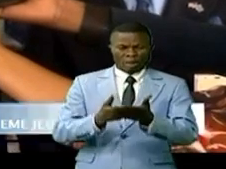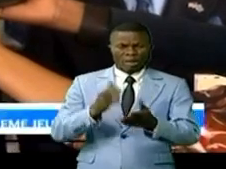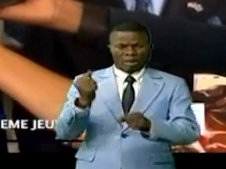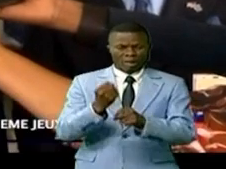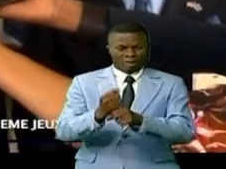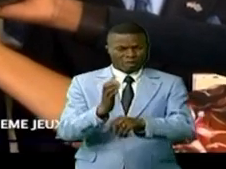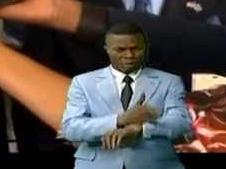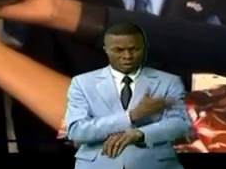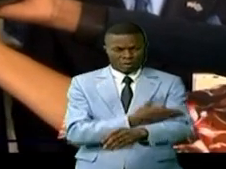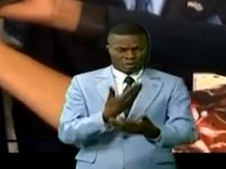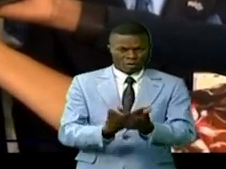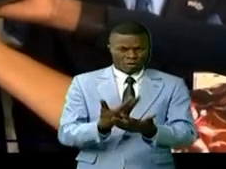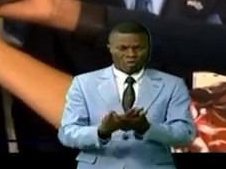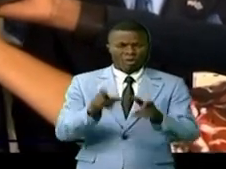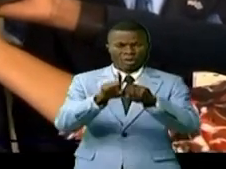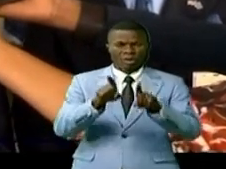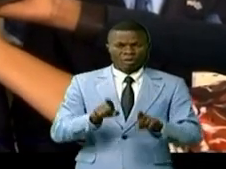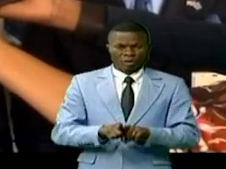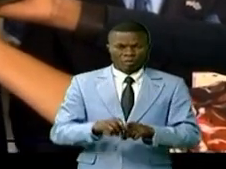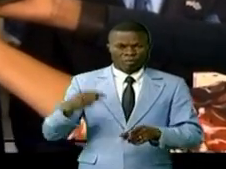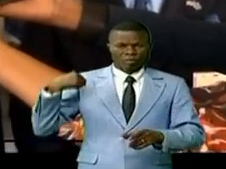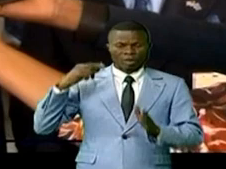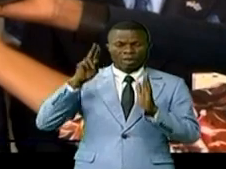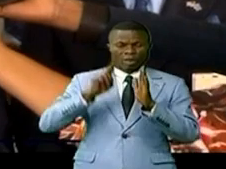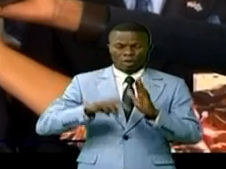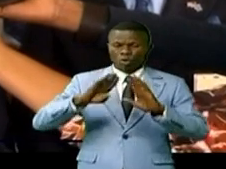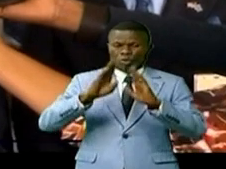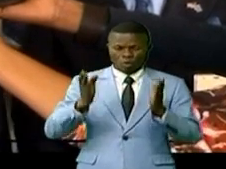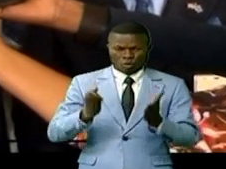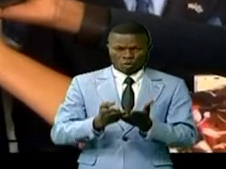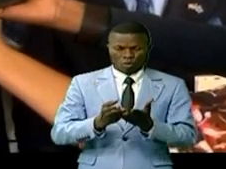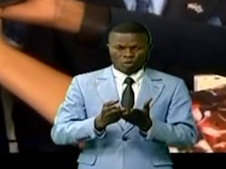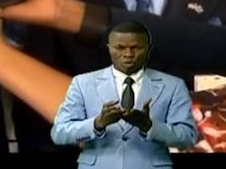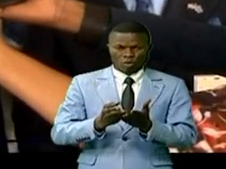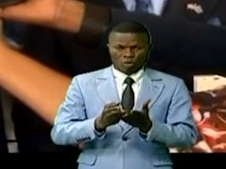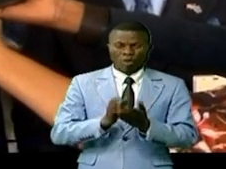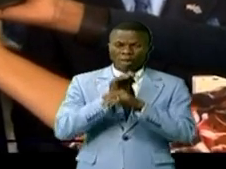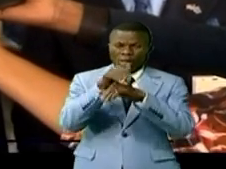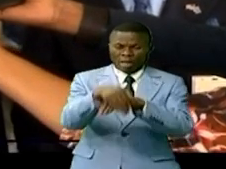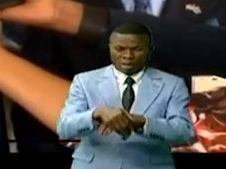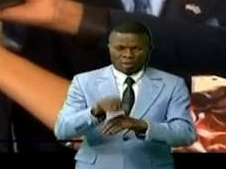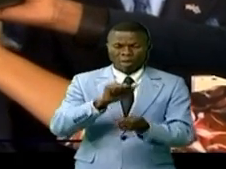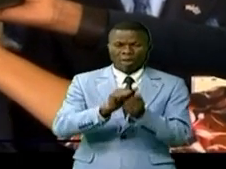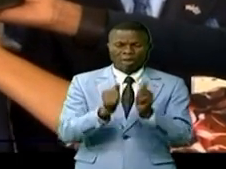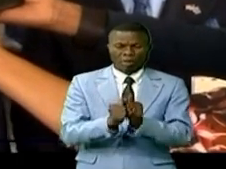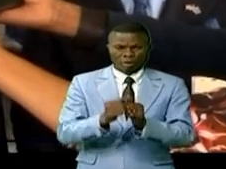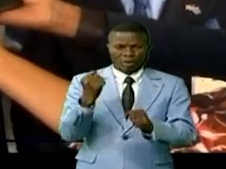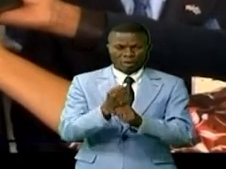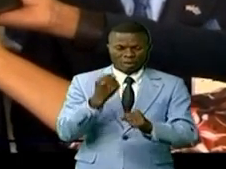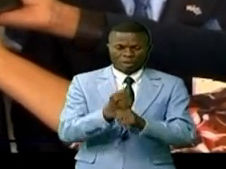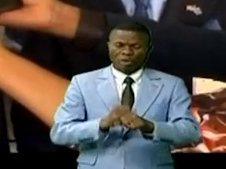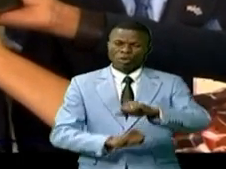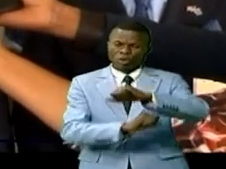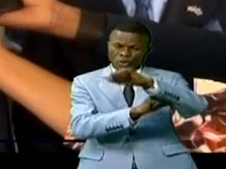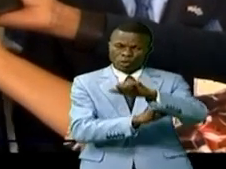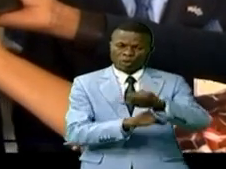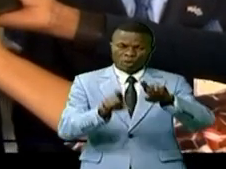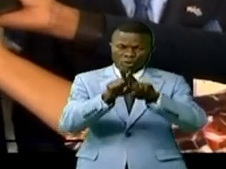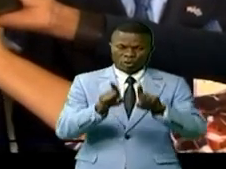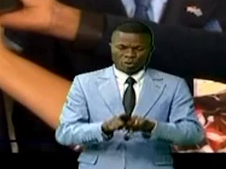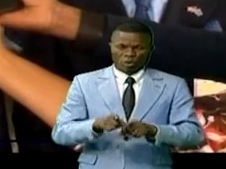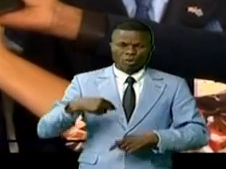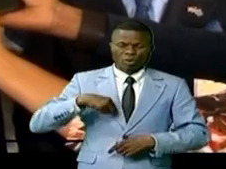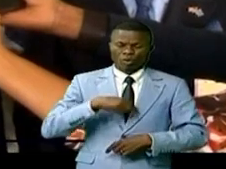rapidement. Et puis le gouvernement, tout le gouvernement est très impliqué dans l'accompagnement pour que nous